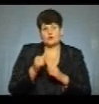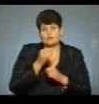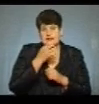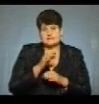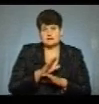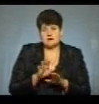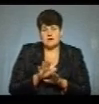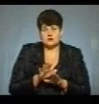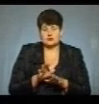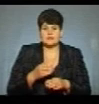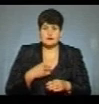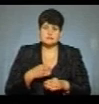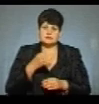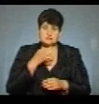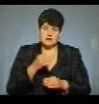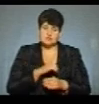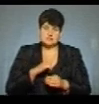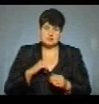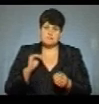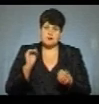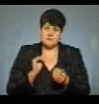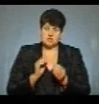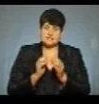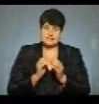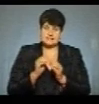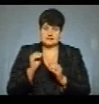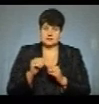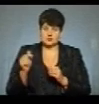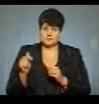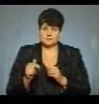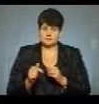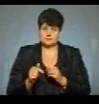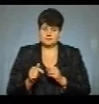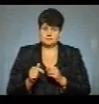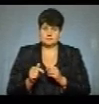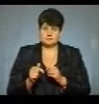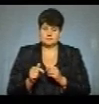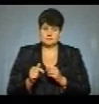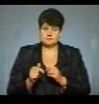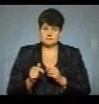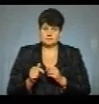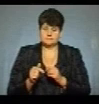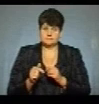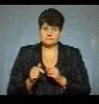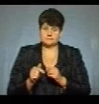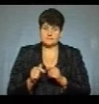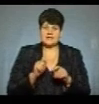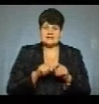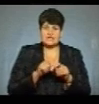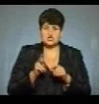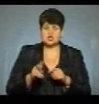Я скажу, що найменша – це 10 000 гривень. Оперативник слідчий